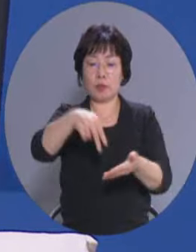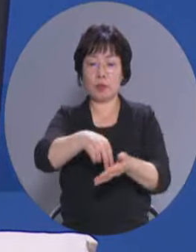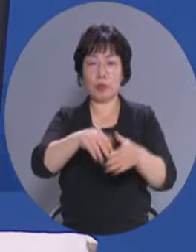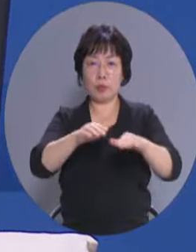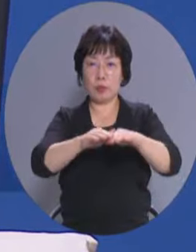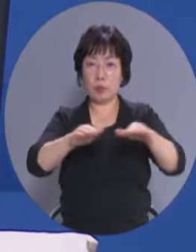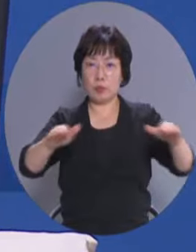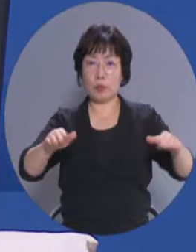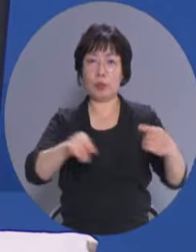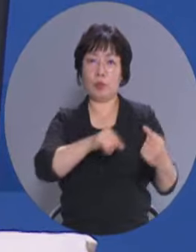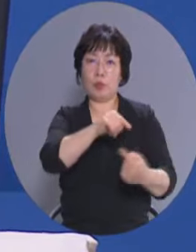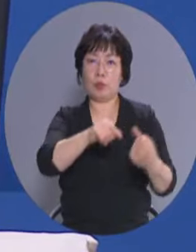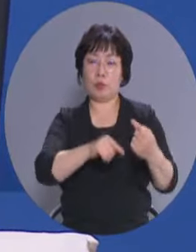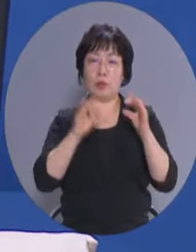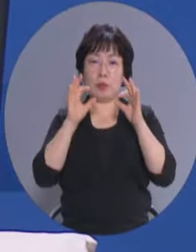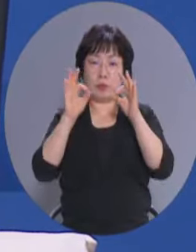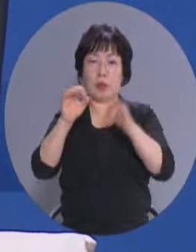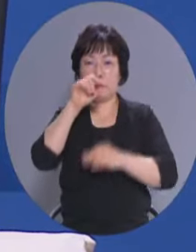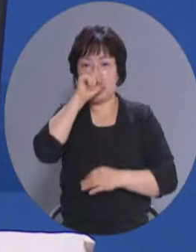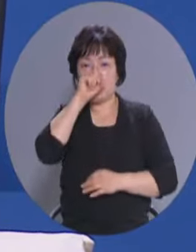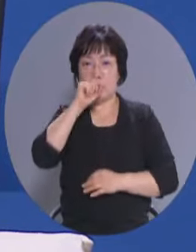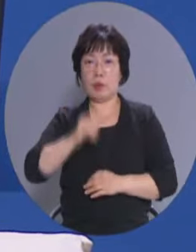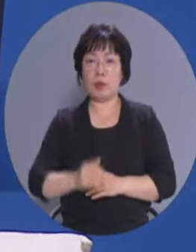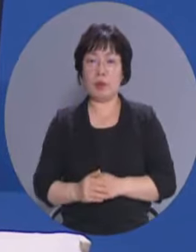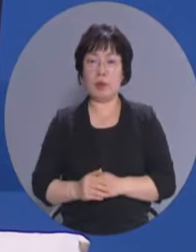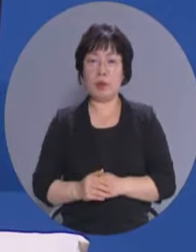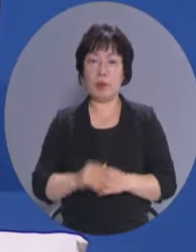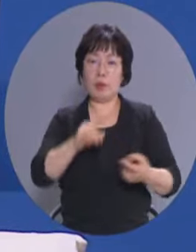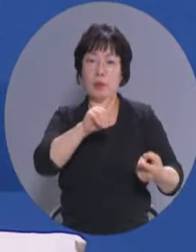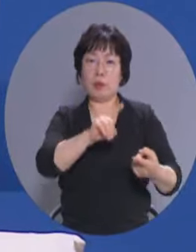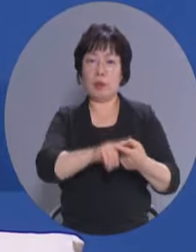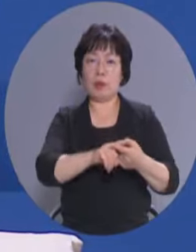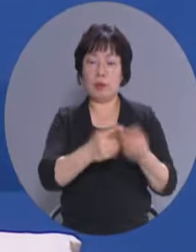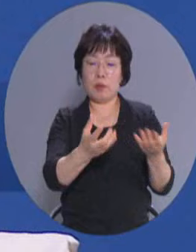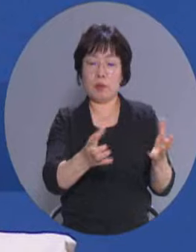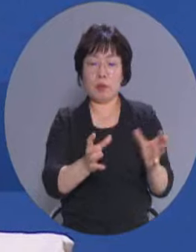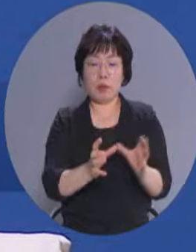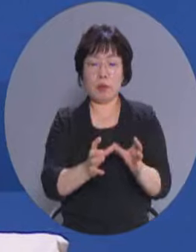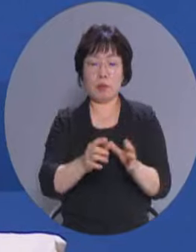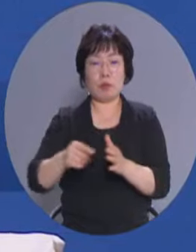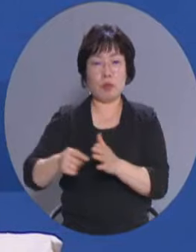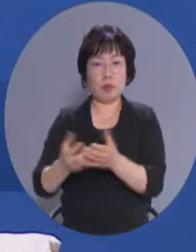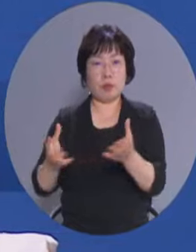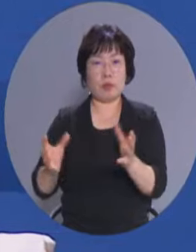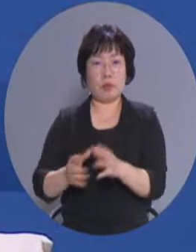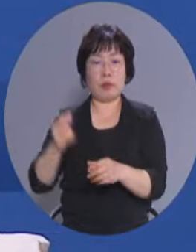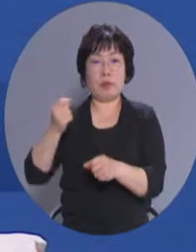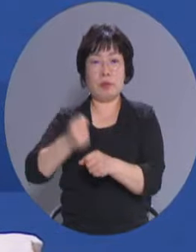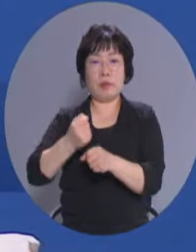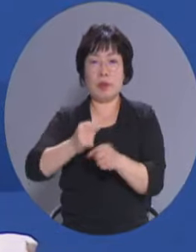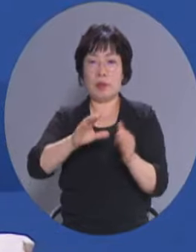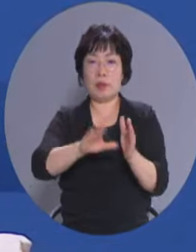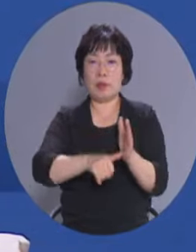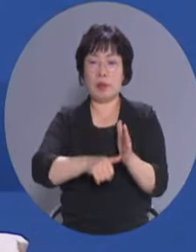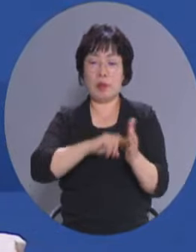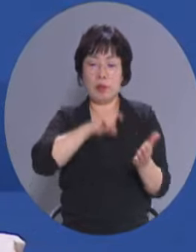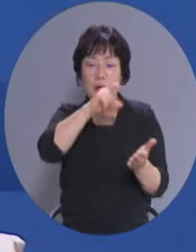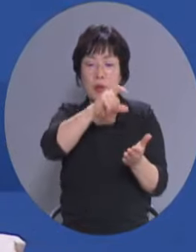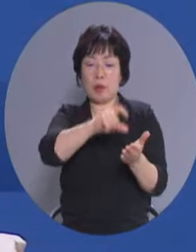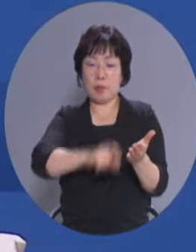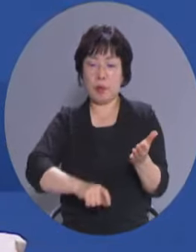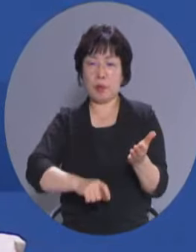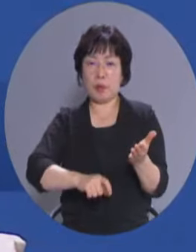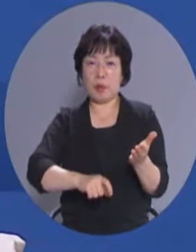가지고 운영하는 것으로 봐야 되는데 거기에 대해서 어떤 추진위원회나 대책위원회 이런 거 만들면서 저희들한테